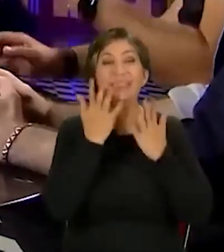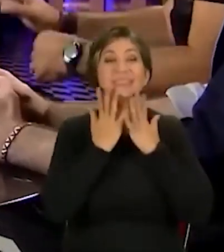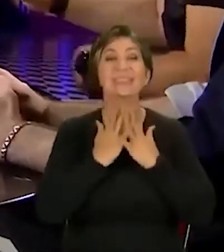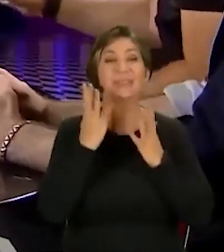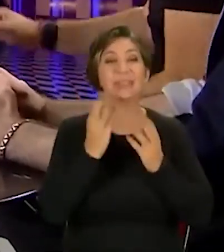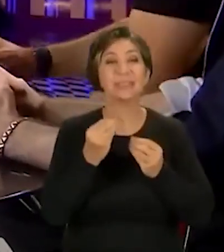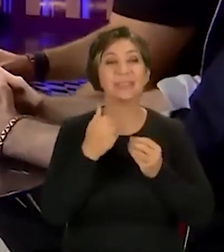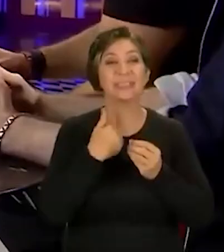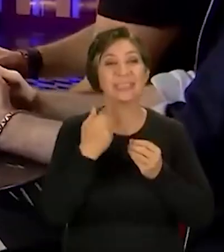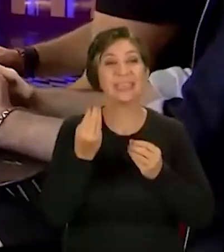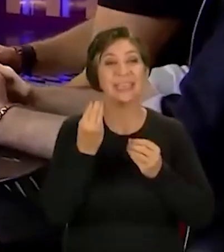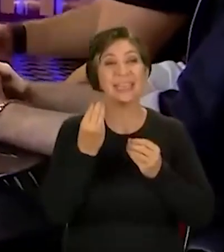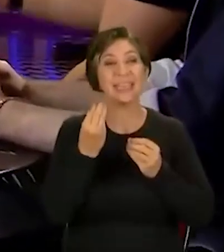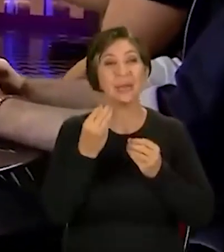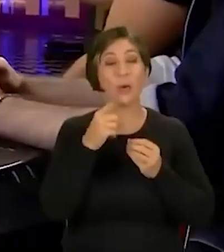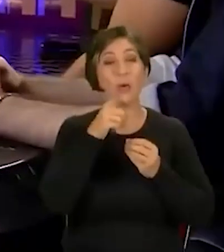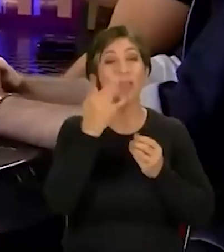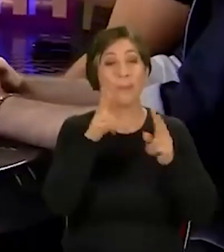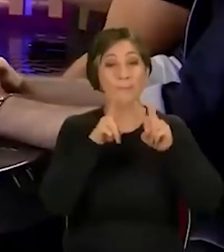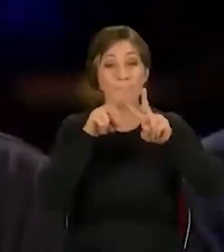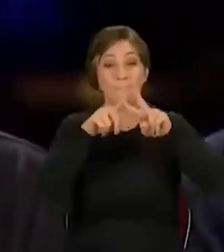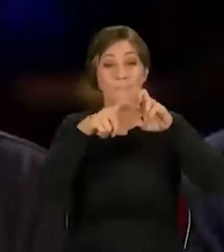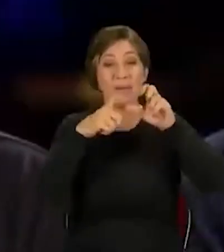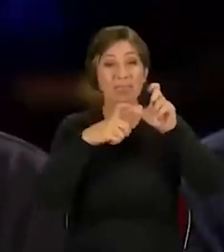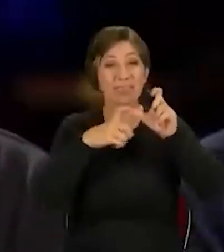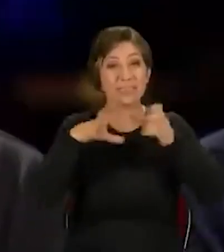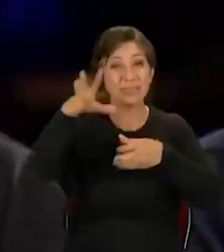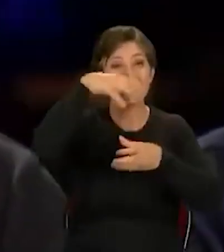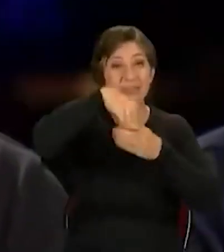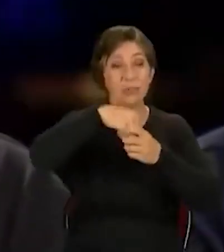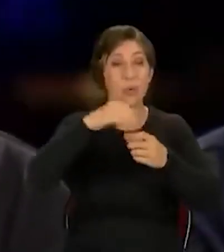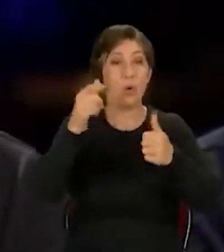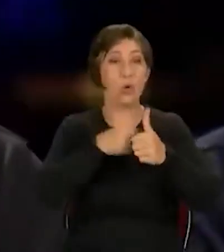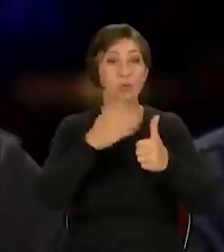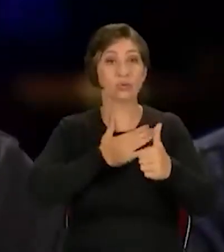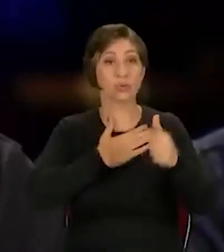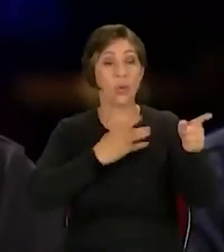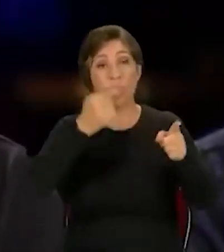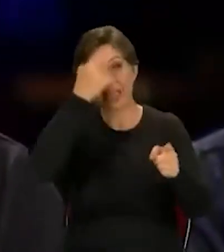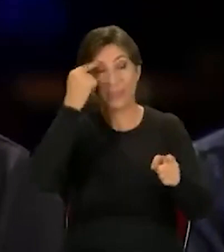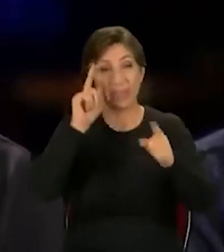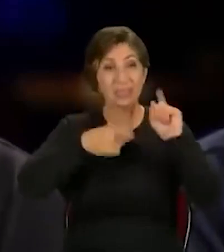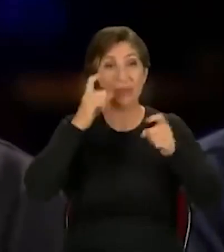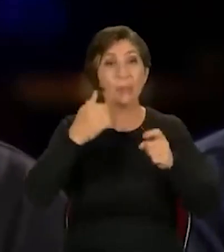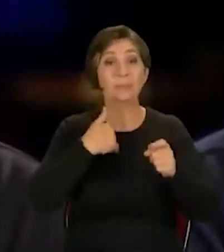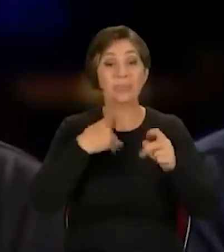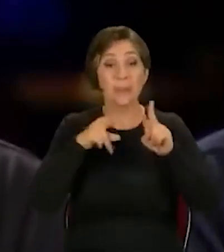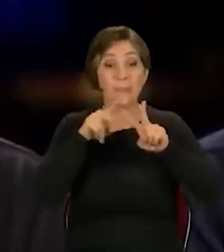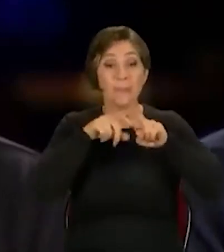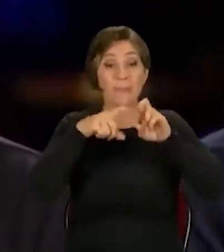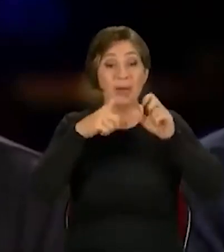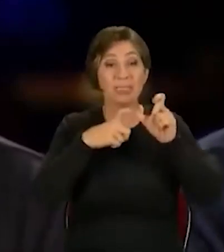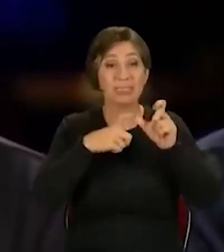birebir. Onlar şimdi mesela Mars'ı kolonize edecek olan tiplerin öncüleri. Şimdi onlar yeni bir imkan keşfediyorlar. Biz Mars'ta